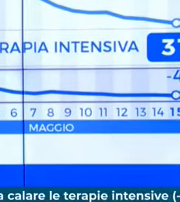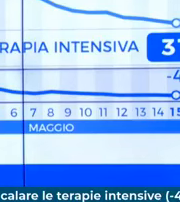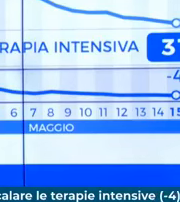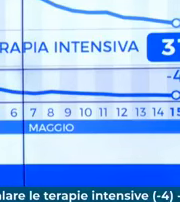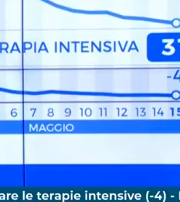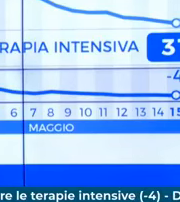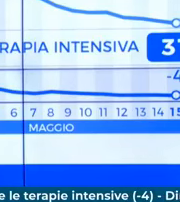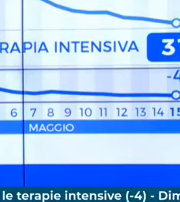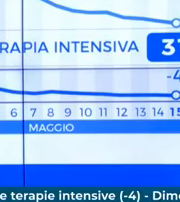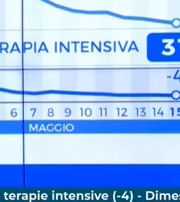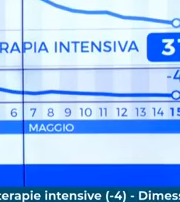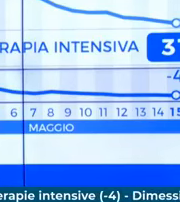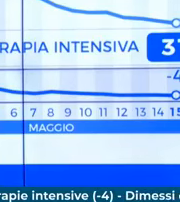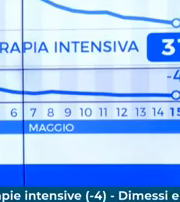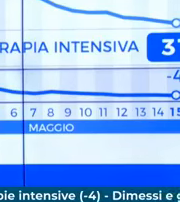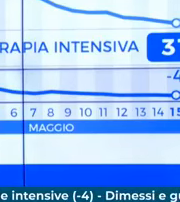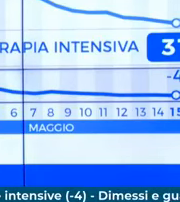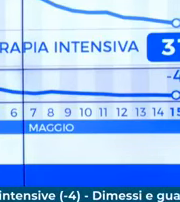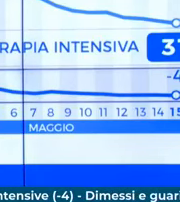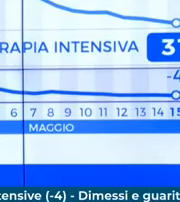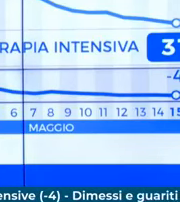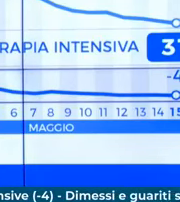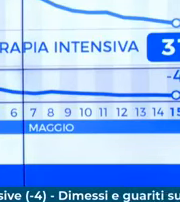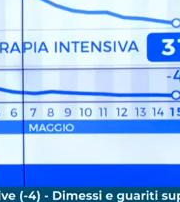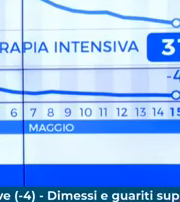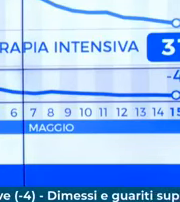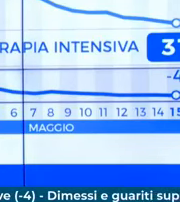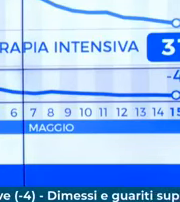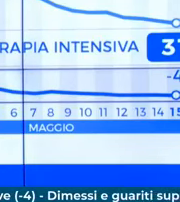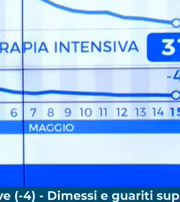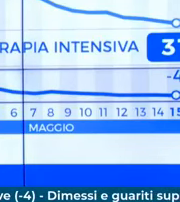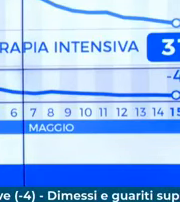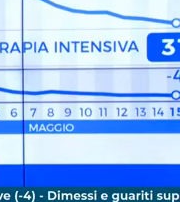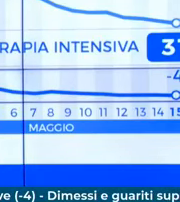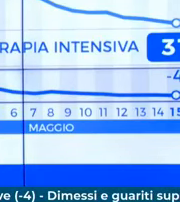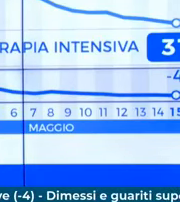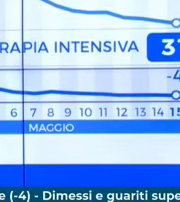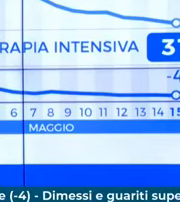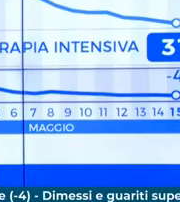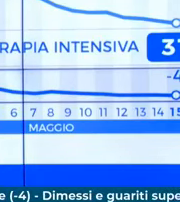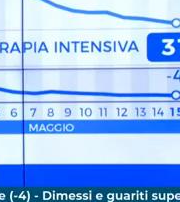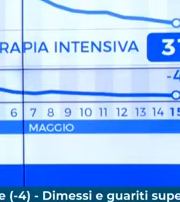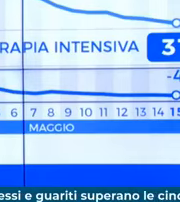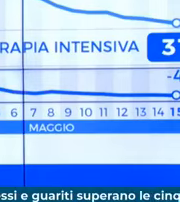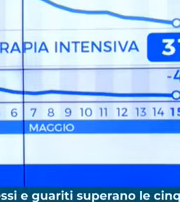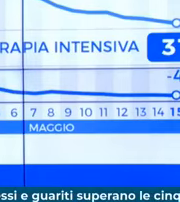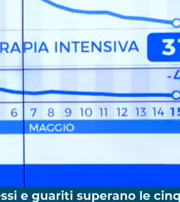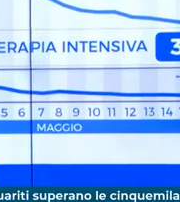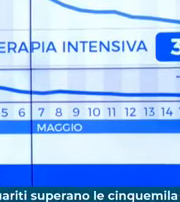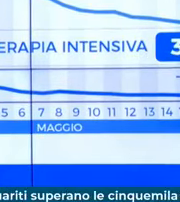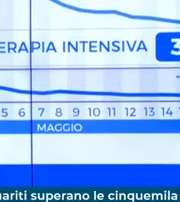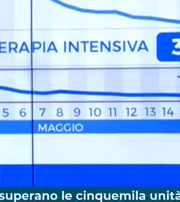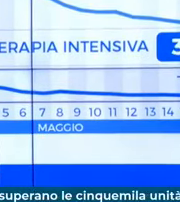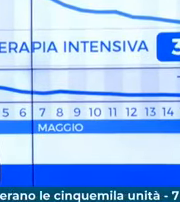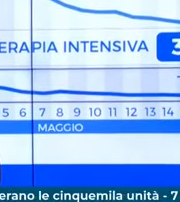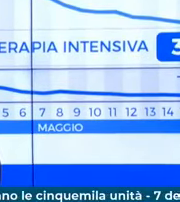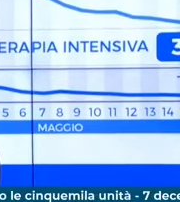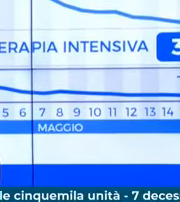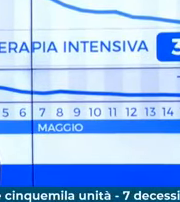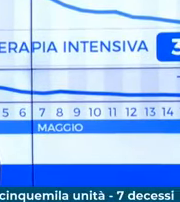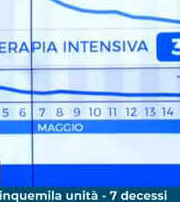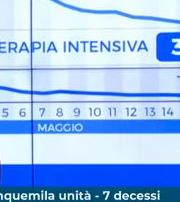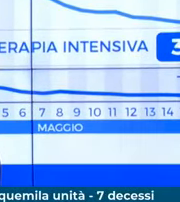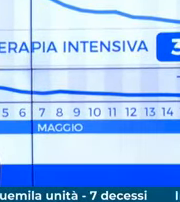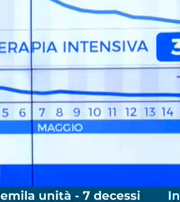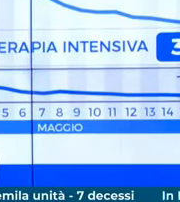indicati nel flusso ministeriale che costantemente inviamo da Alisa al Ministero della Salute e all'Istituto Superiore di Sanità. I